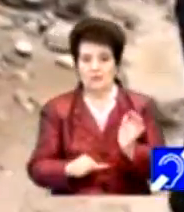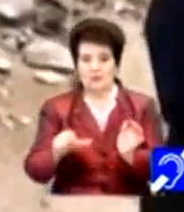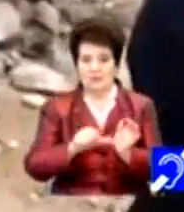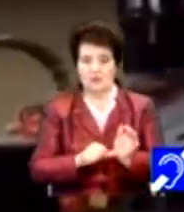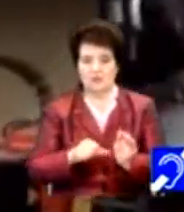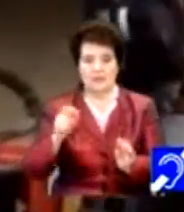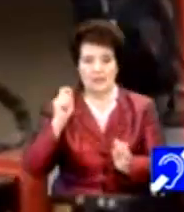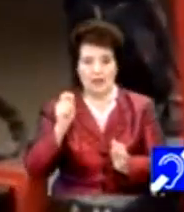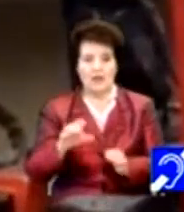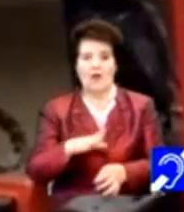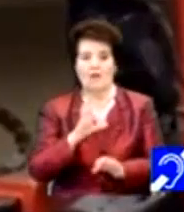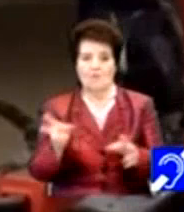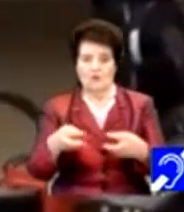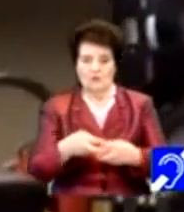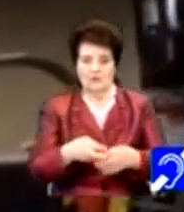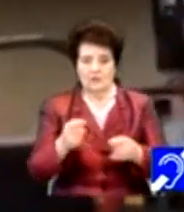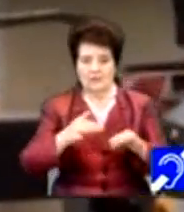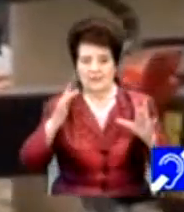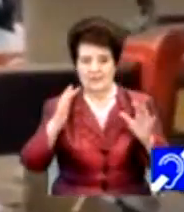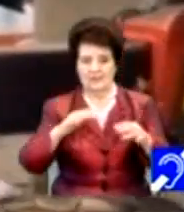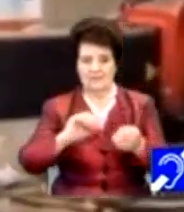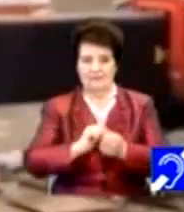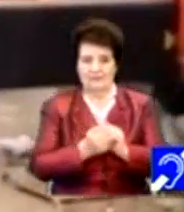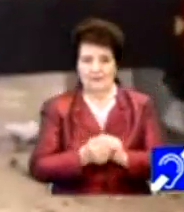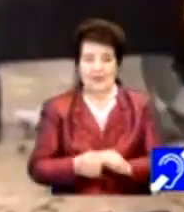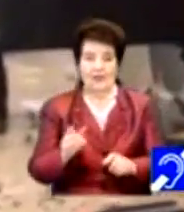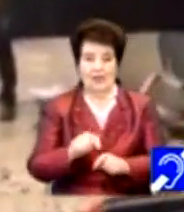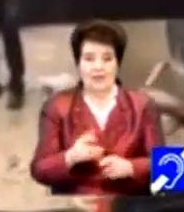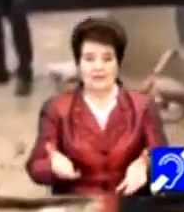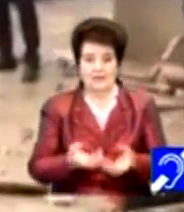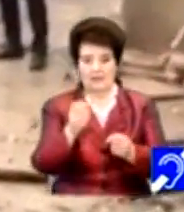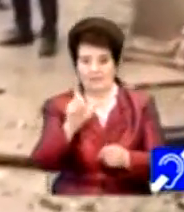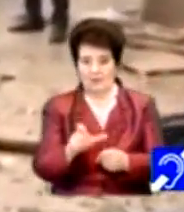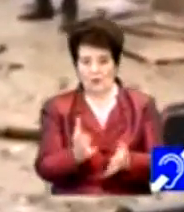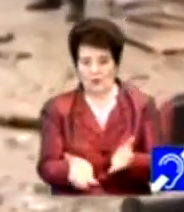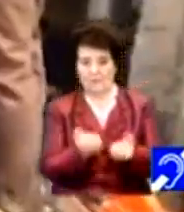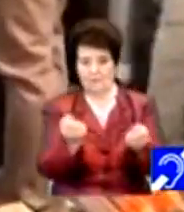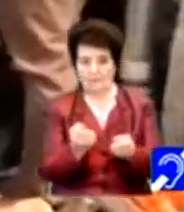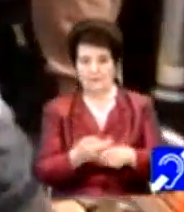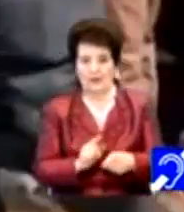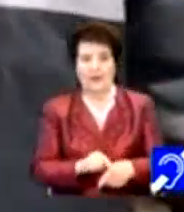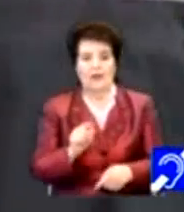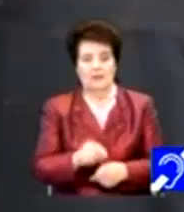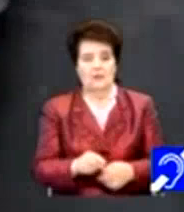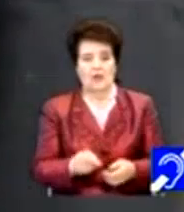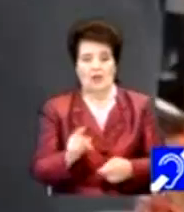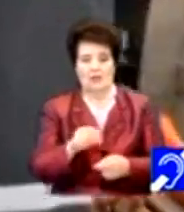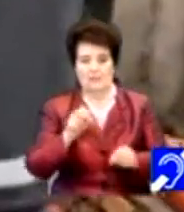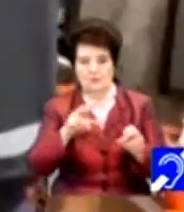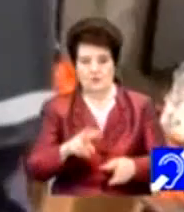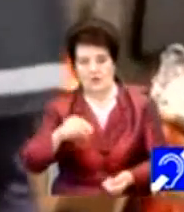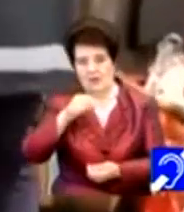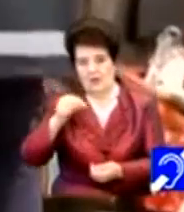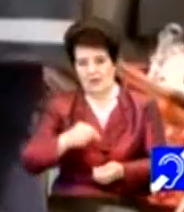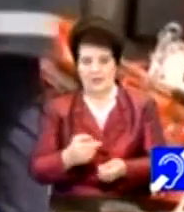66 de ani a fost prins între dărâmături, dar salvatorii au reușit să-l salveze. Salvatorii au folosit dispozitive speciale